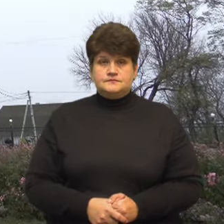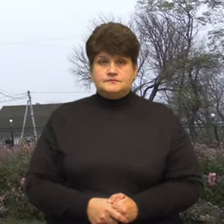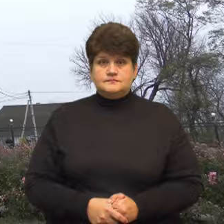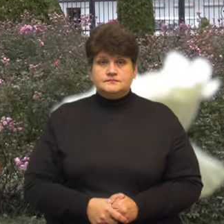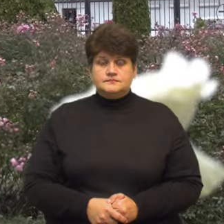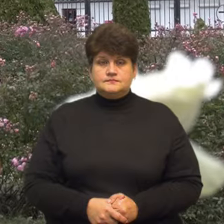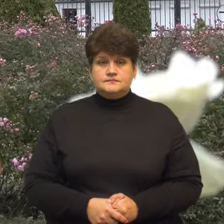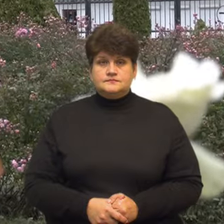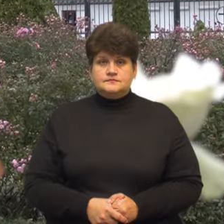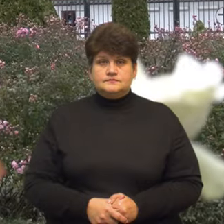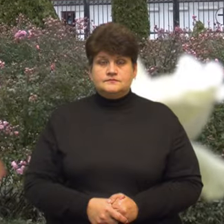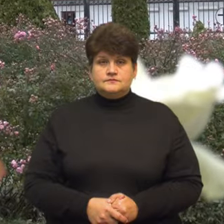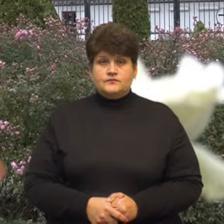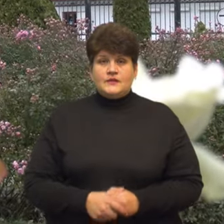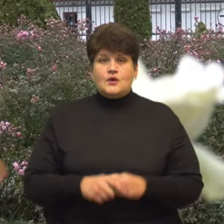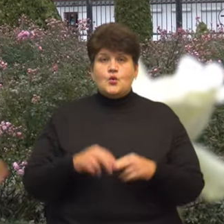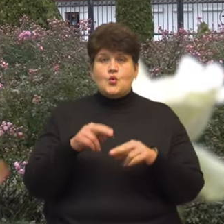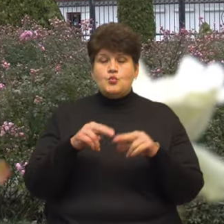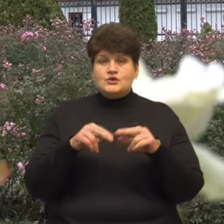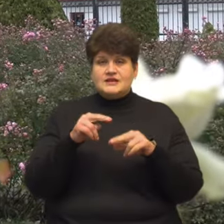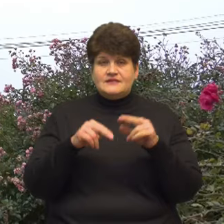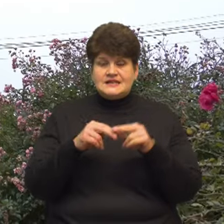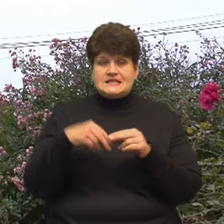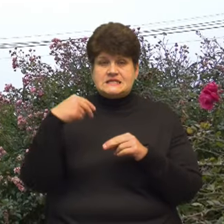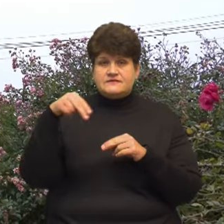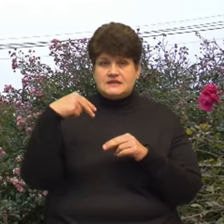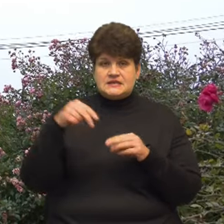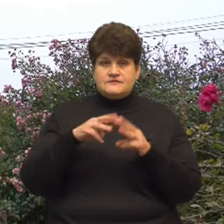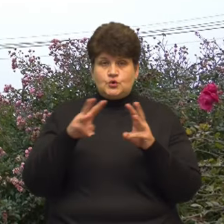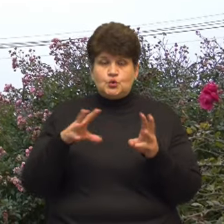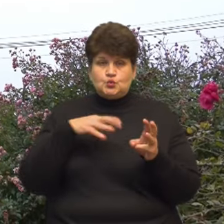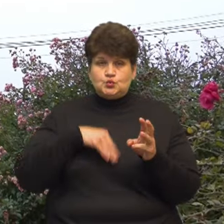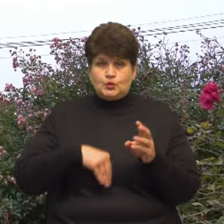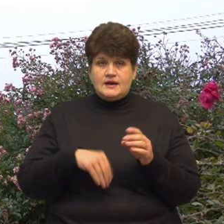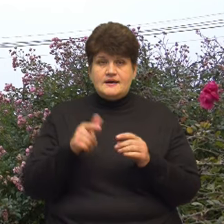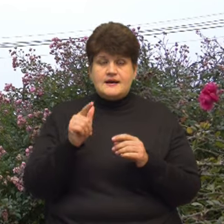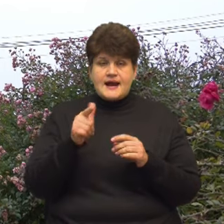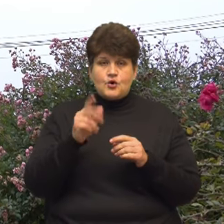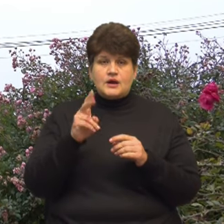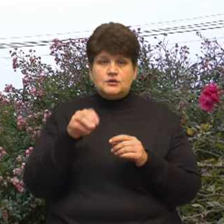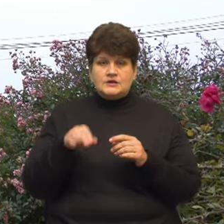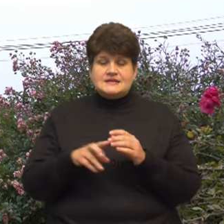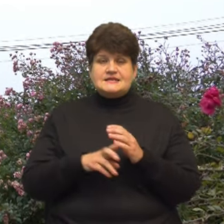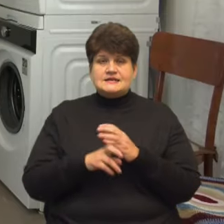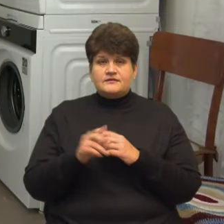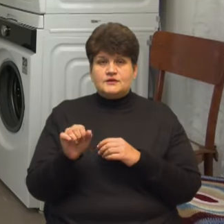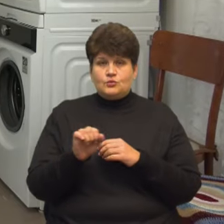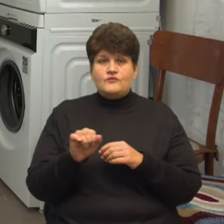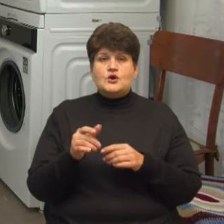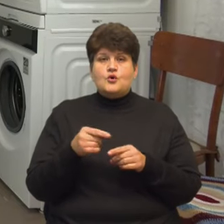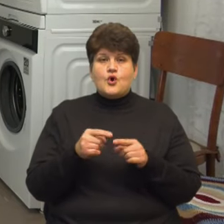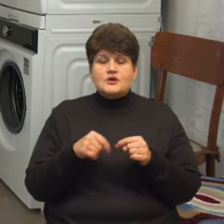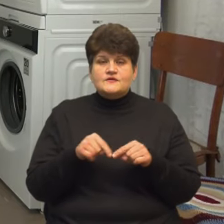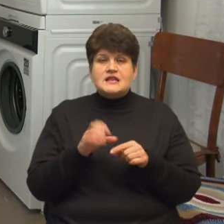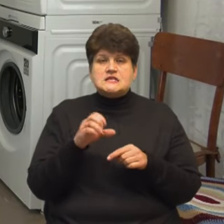області у будівлі дзвінниці храму зіслання Святого Духа греко-католицької церкви у Теребовлі облаштували соціальну пральню тут безкоштовно